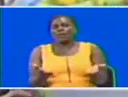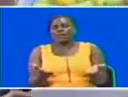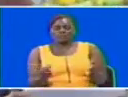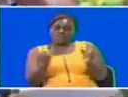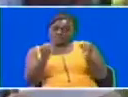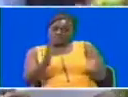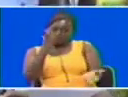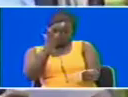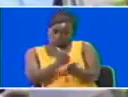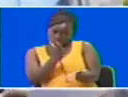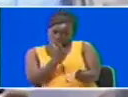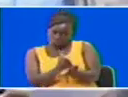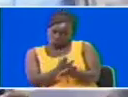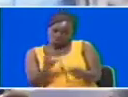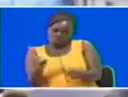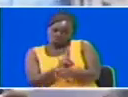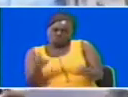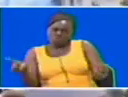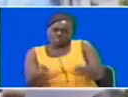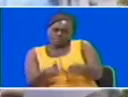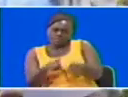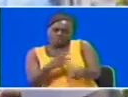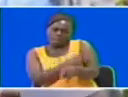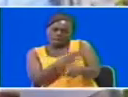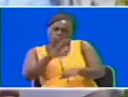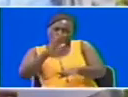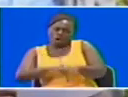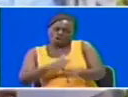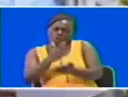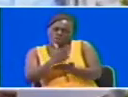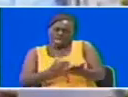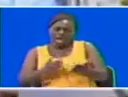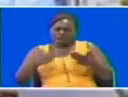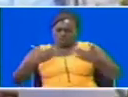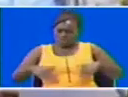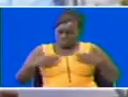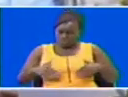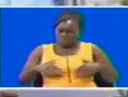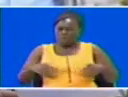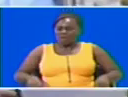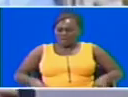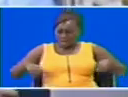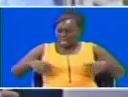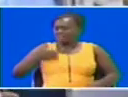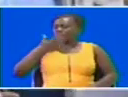kama kweli angetumia kwa niaba ya mwananchi, maisha ya wananchi angekuwa mbele leo.